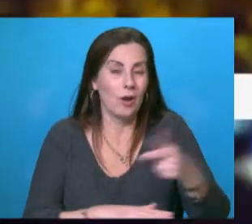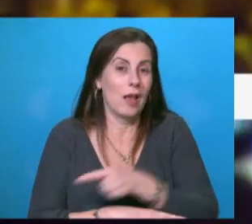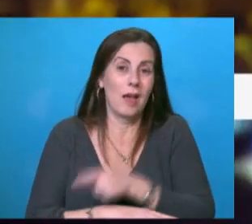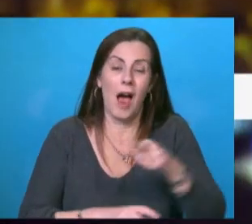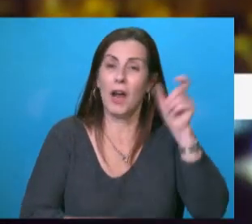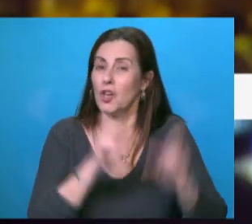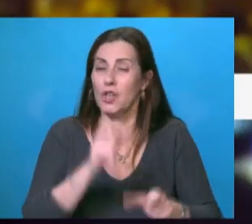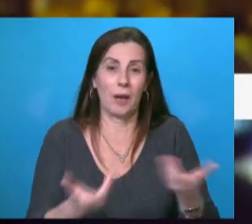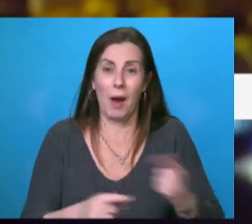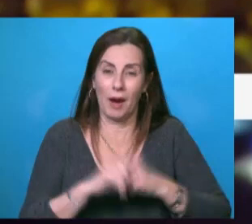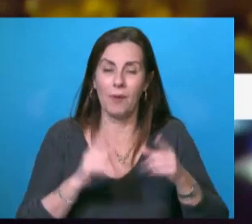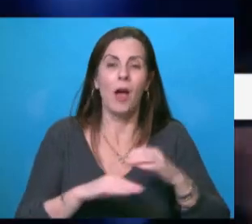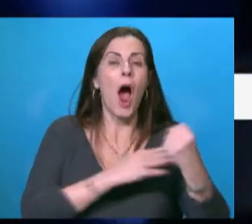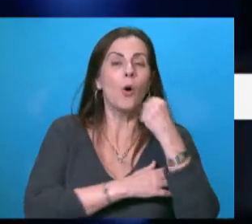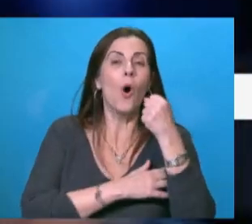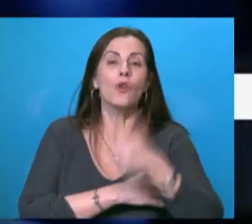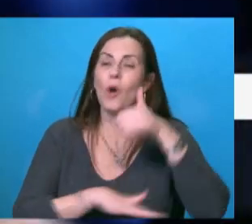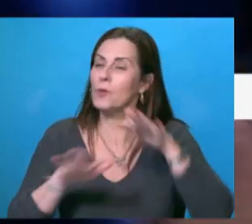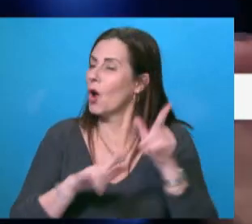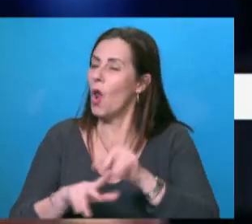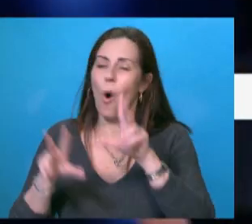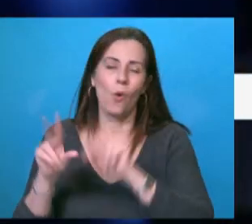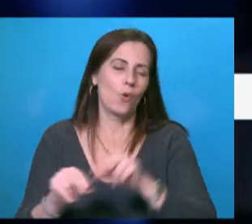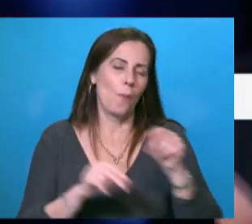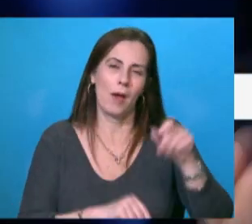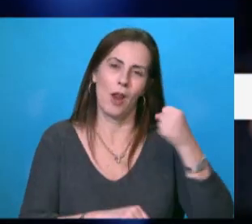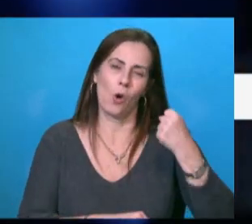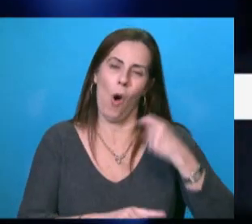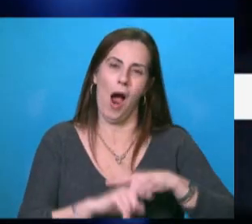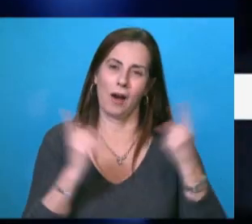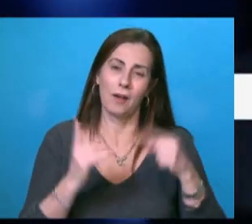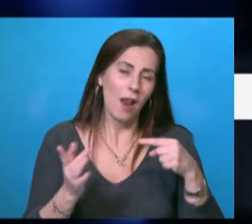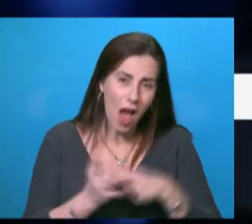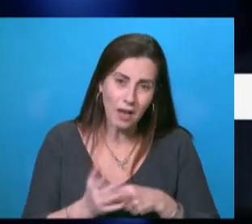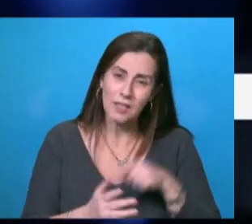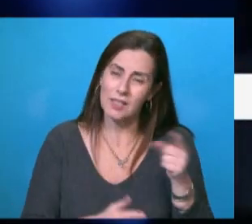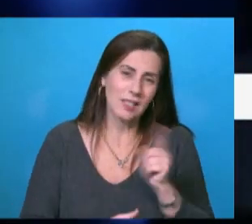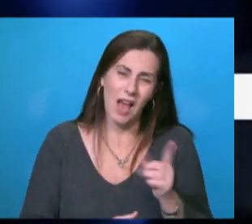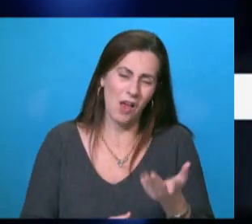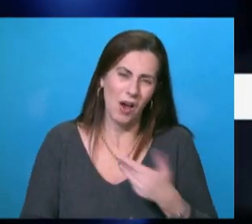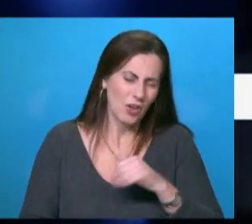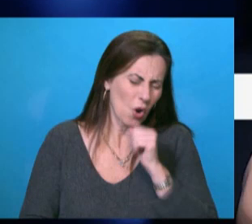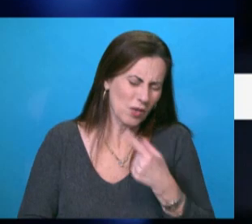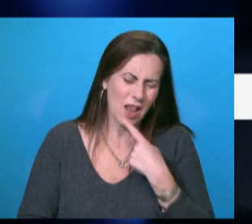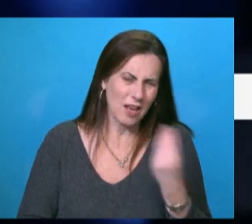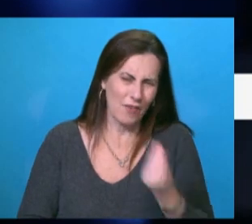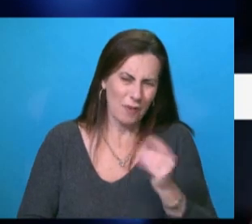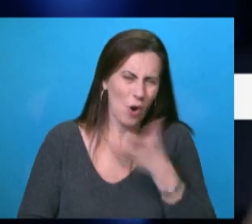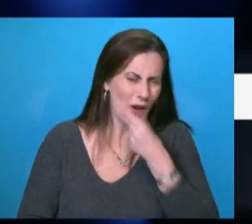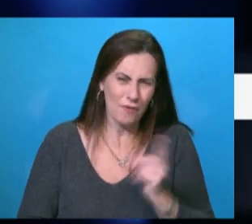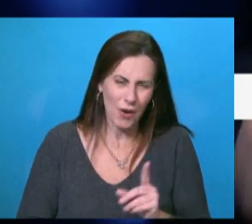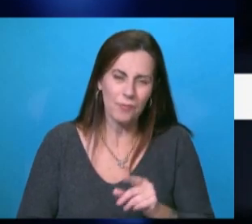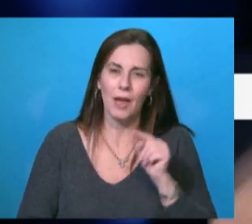אחרים. הכוח שלו לא דומה לשום כוח אחר, ולכן זה, אני לא רוצה להתבטא בצורה גסה, אבל זה